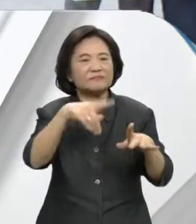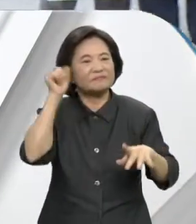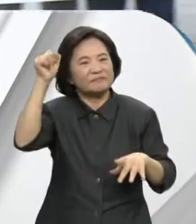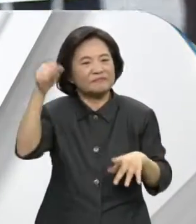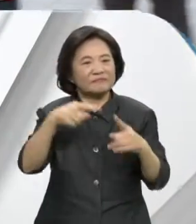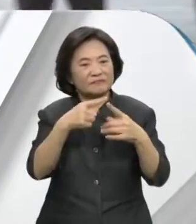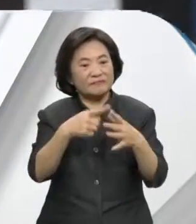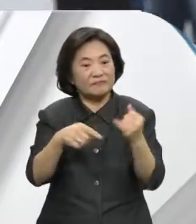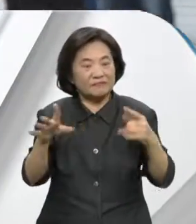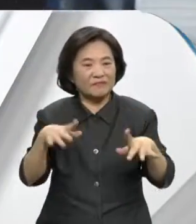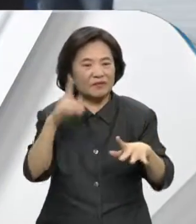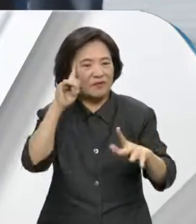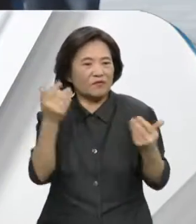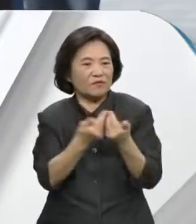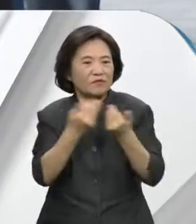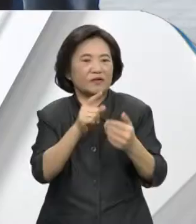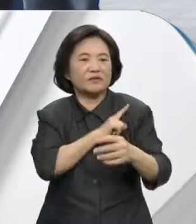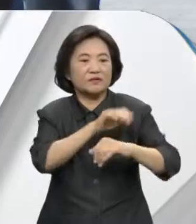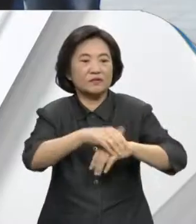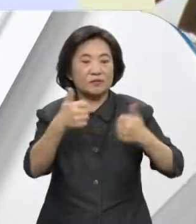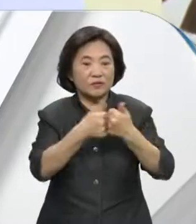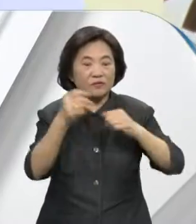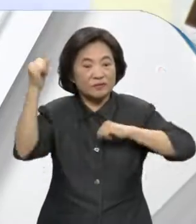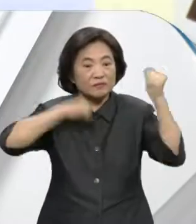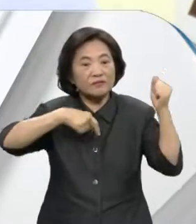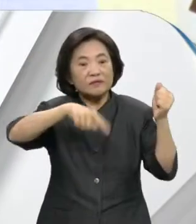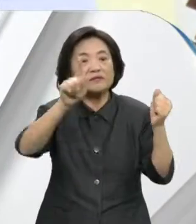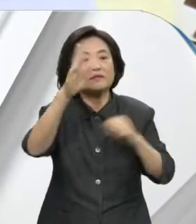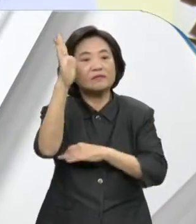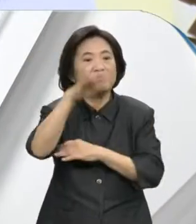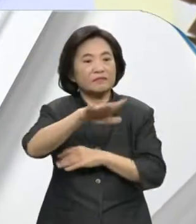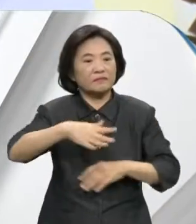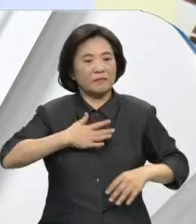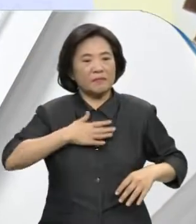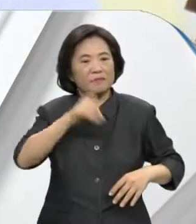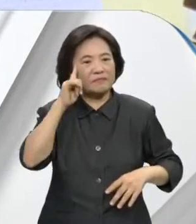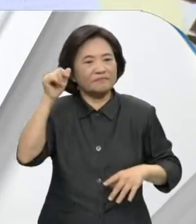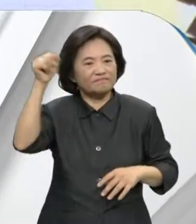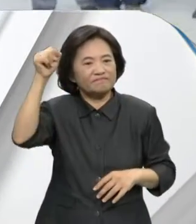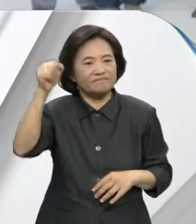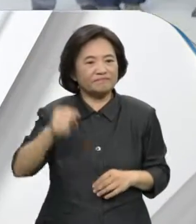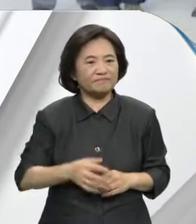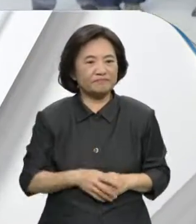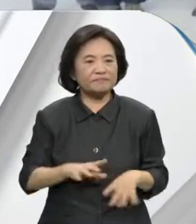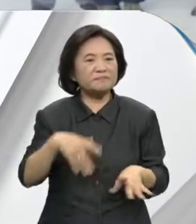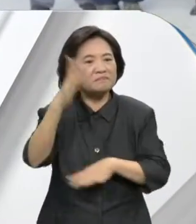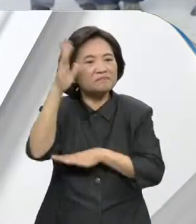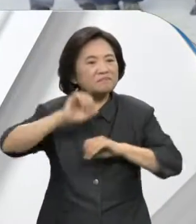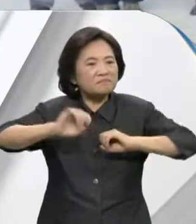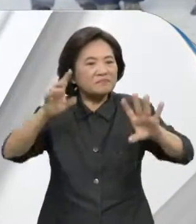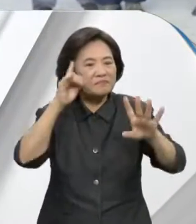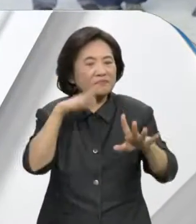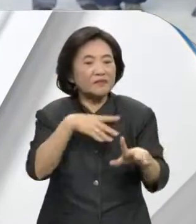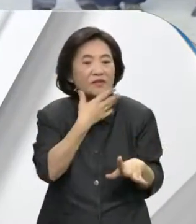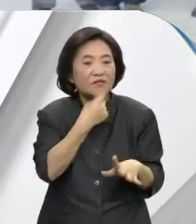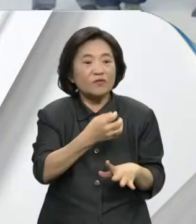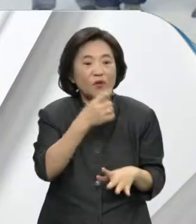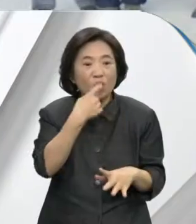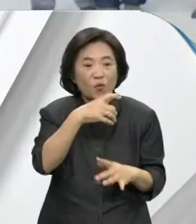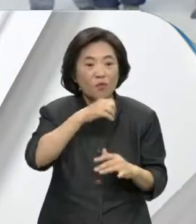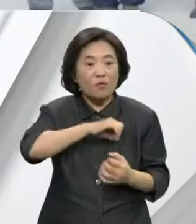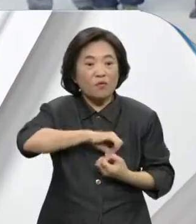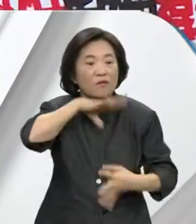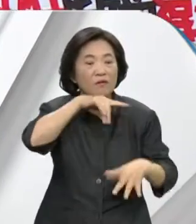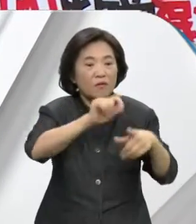八位反腐总统的这个比赛宴，就是许多美丽县政府特前的共同气氛。抗议县政府腐乱、腐绿书并种严禁压